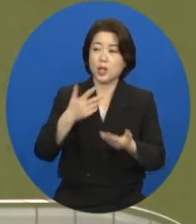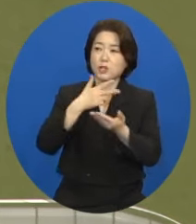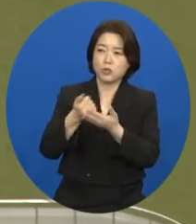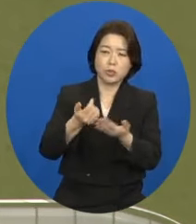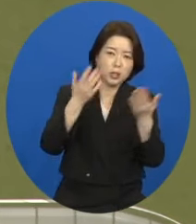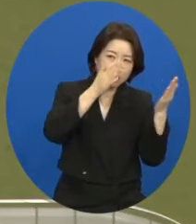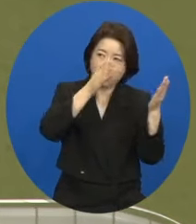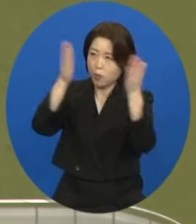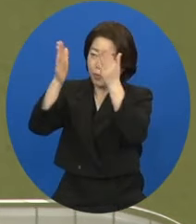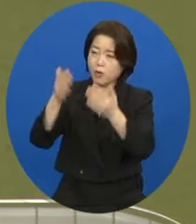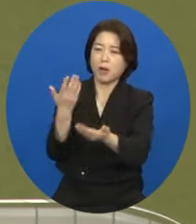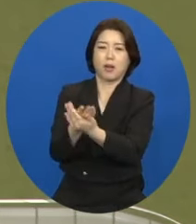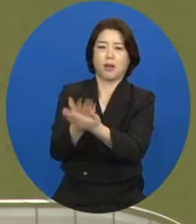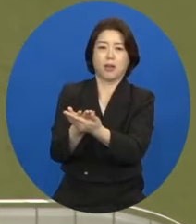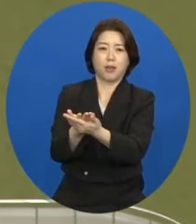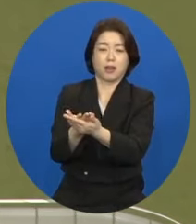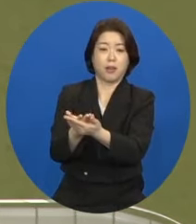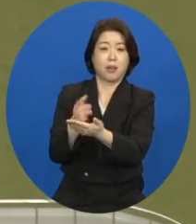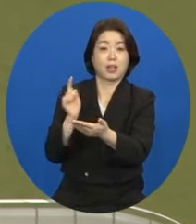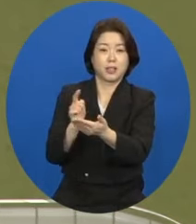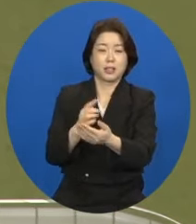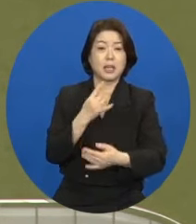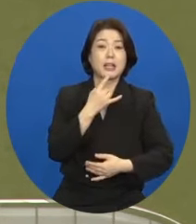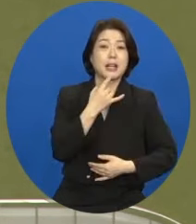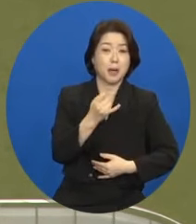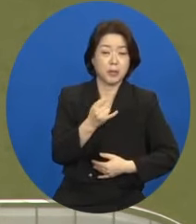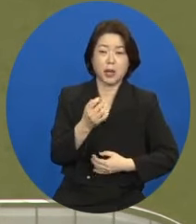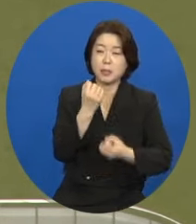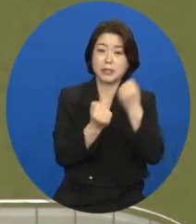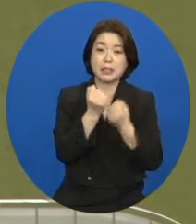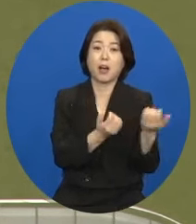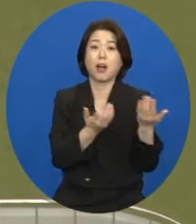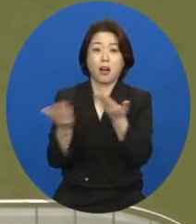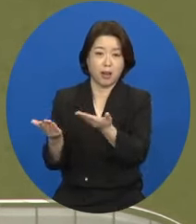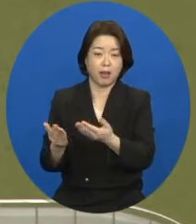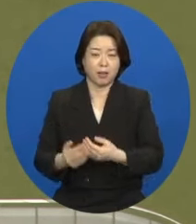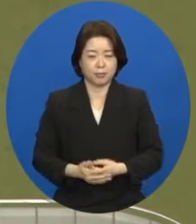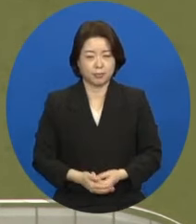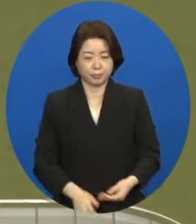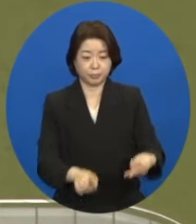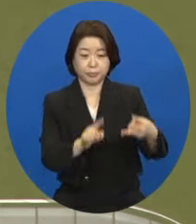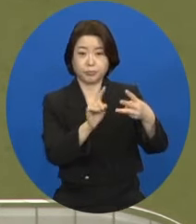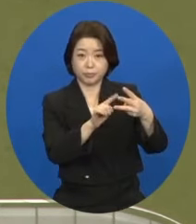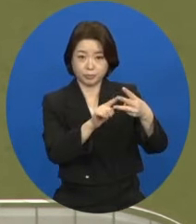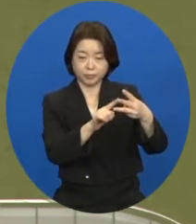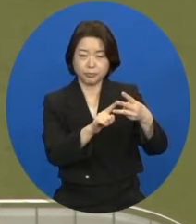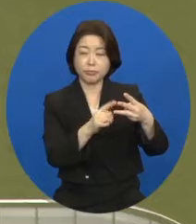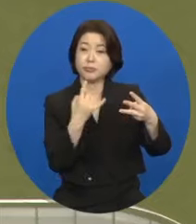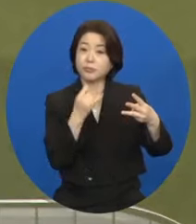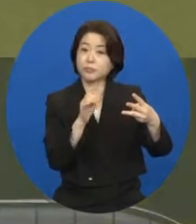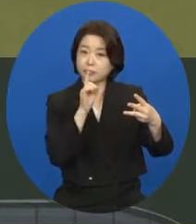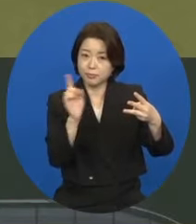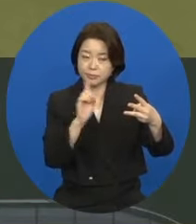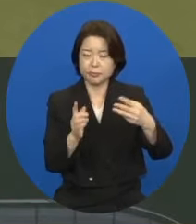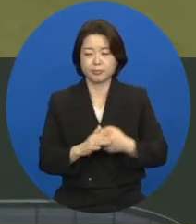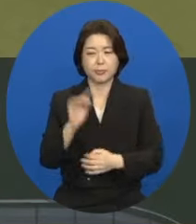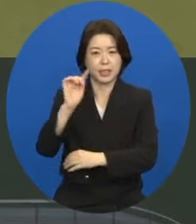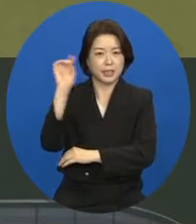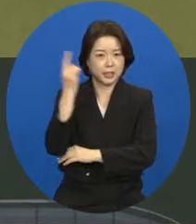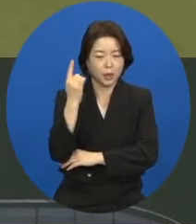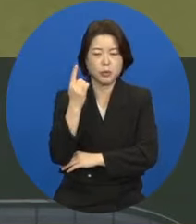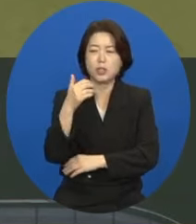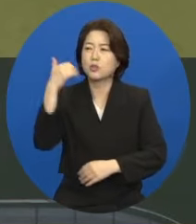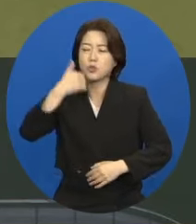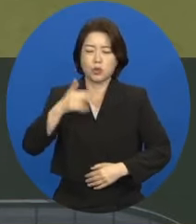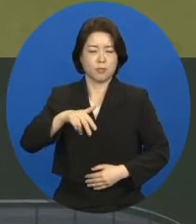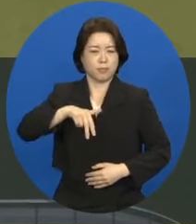주님께로 시선을 향해야 됩니다 라고 지금 아비가엘이 설득하고 있어요. 두 번째, 아비가엘은 다윗의 정체성을